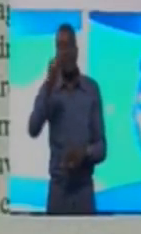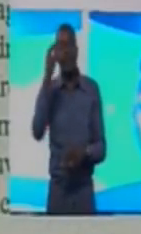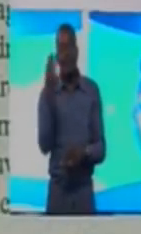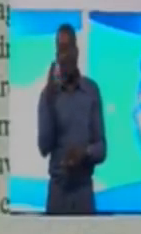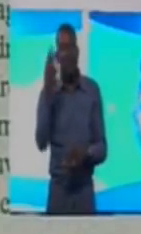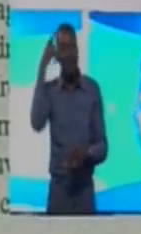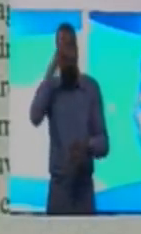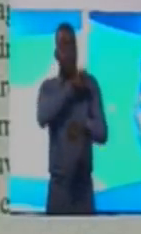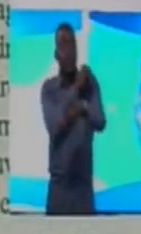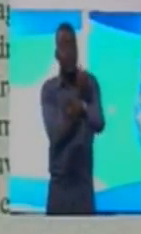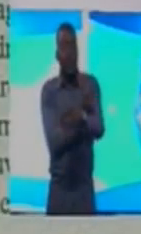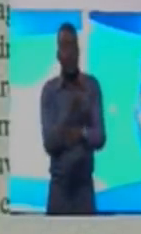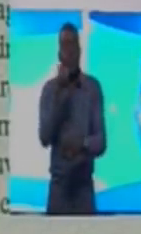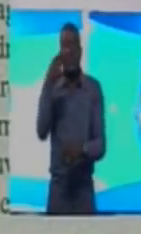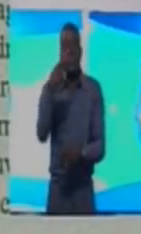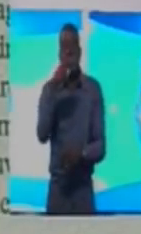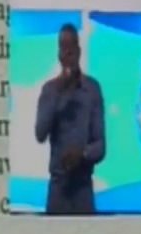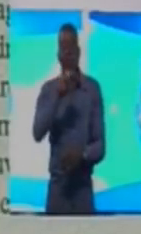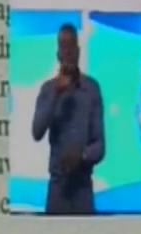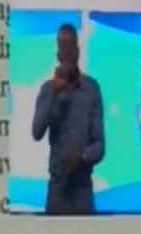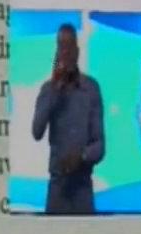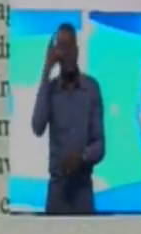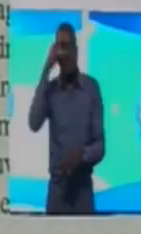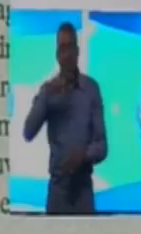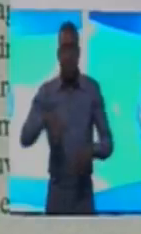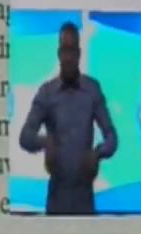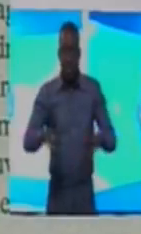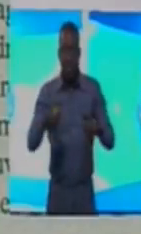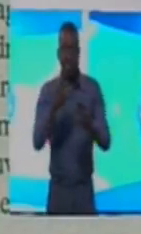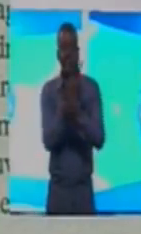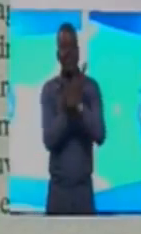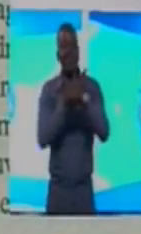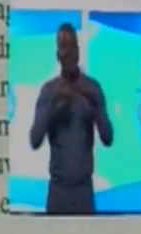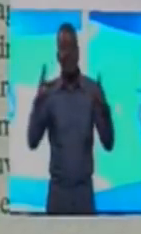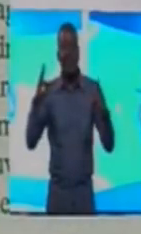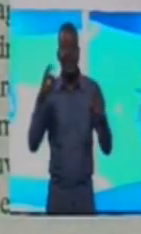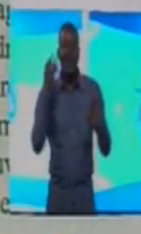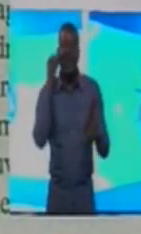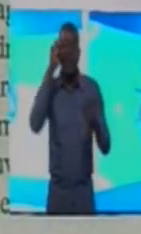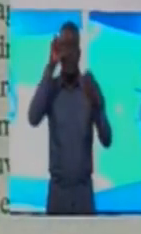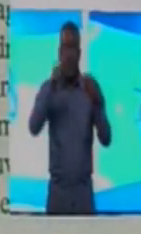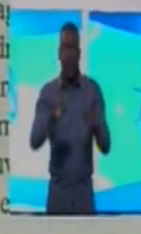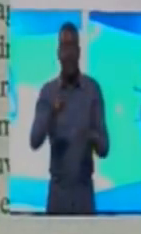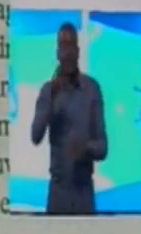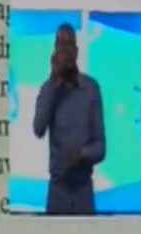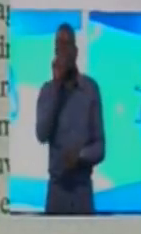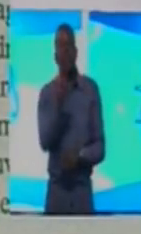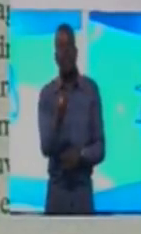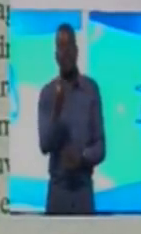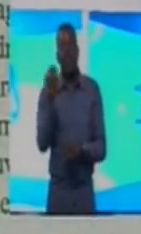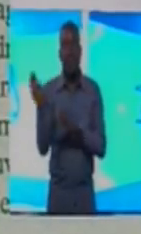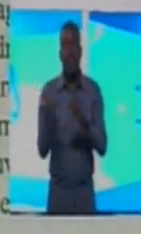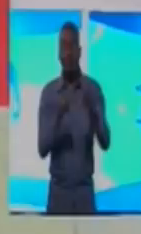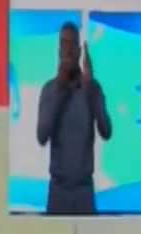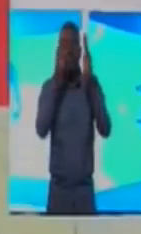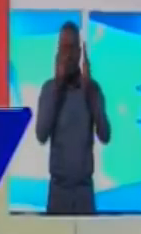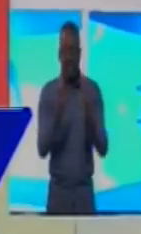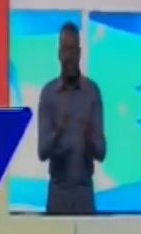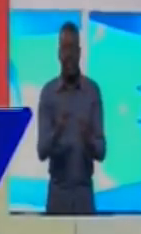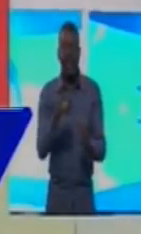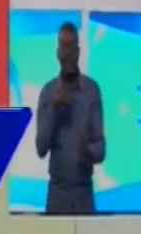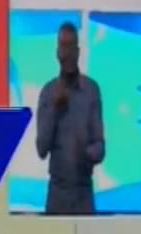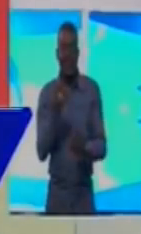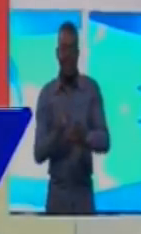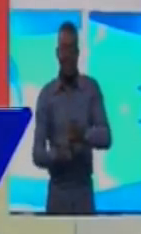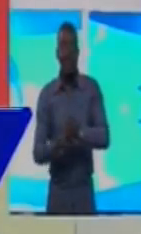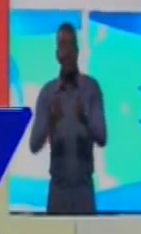autorités locales du Ganzourgou afin que la voie soit libérée, celle-ci aurait buté un non catégorique des manifestants, soutient le